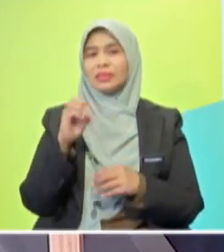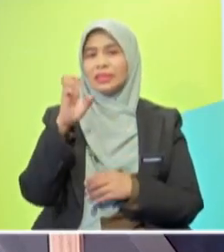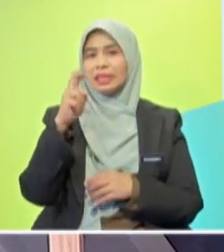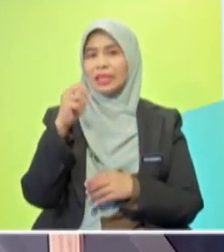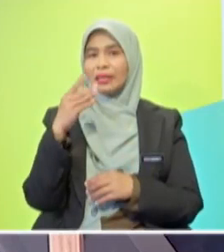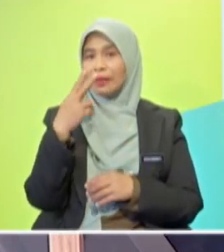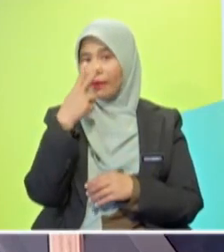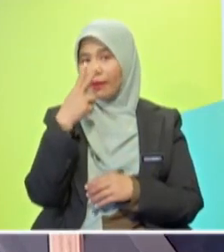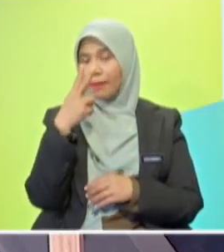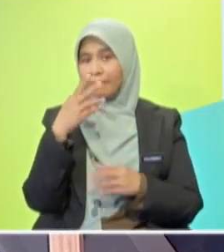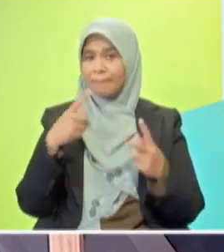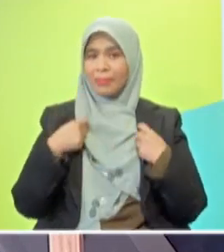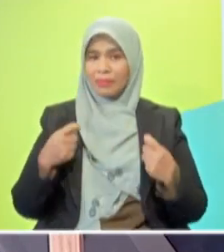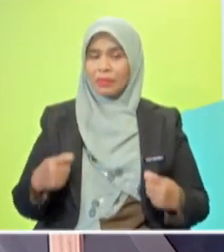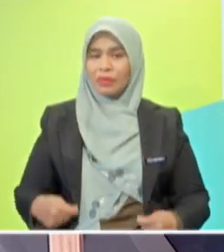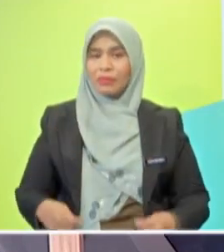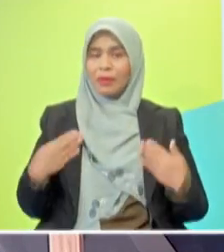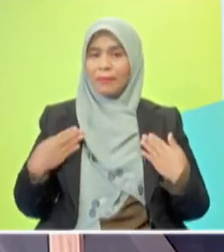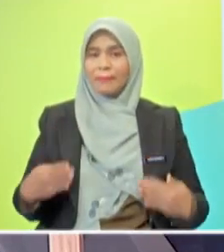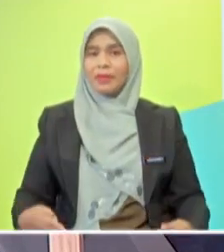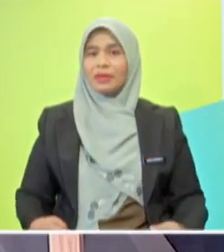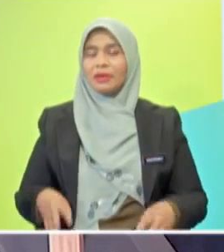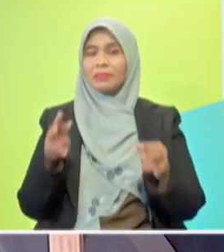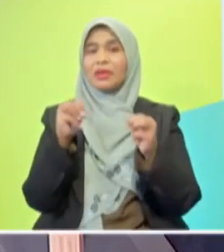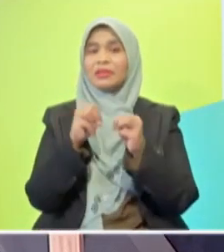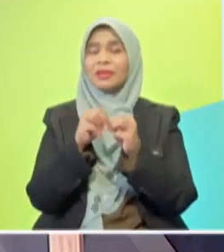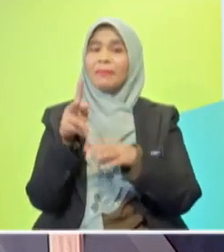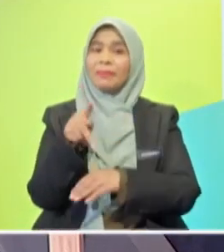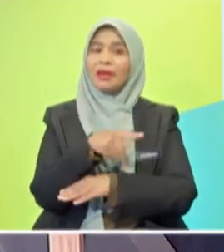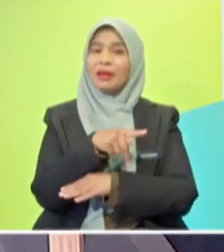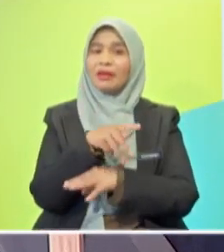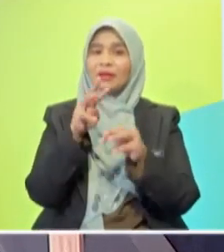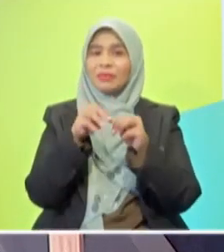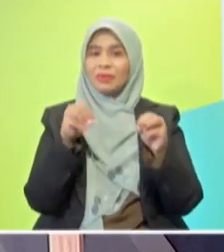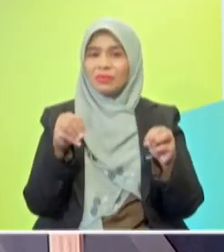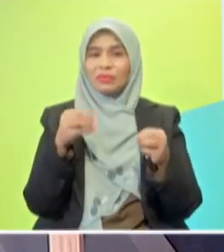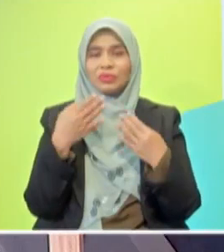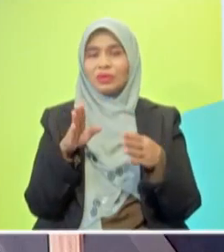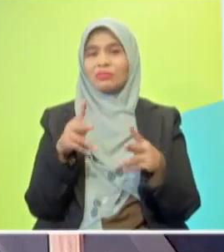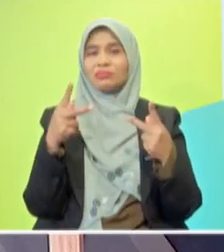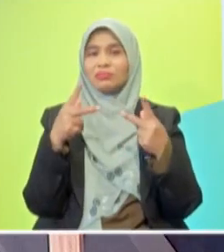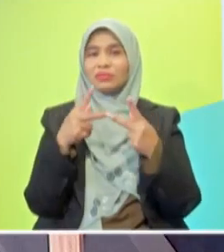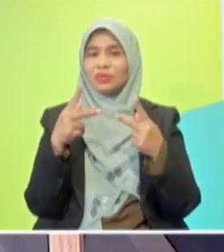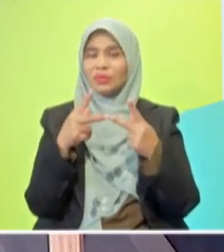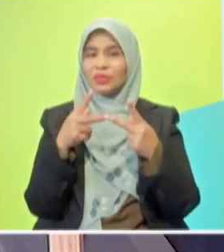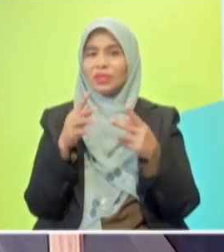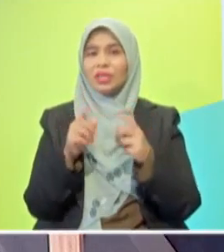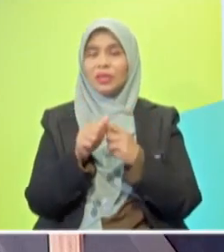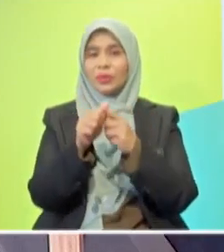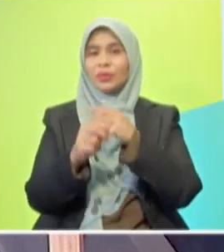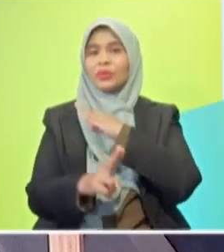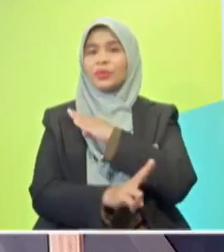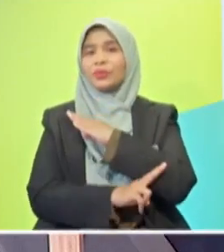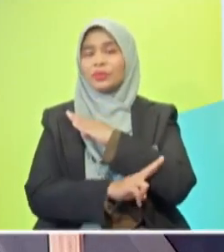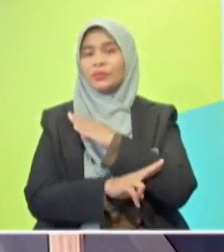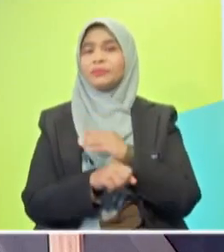menampak tubuh badan kita. Macam pakaian adik-adik pakai ni dah sesuai yang menepati syarak.